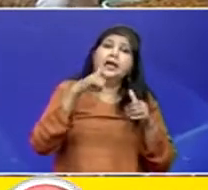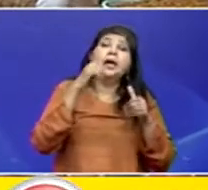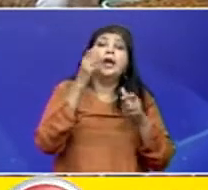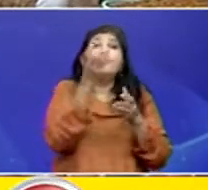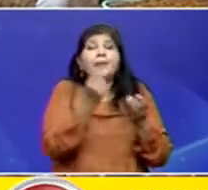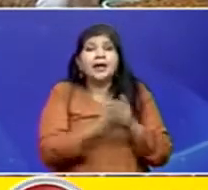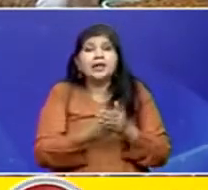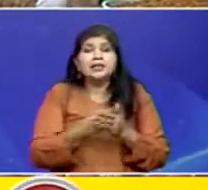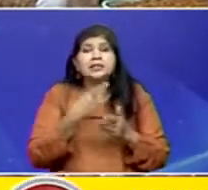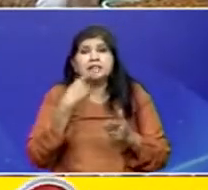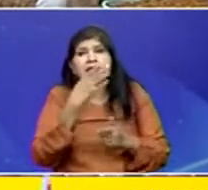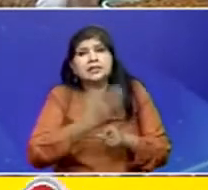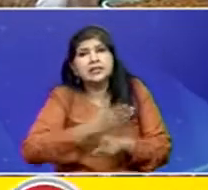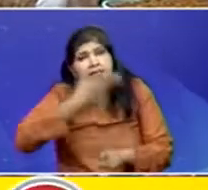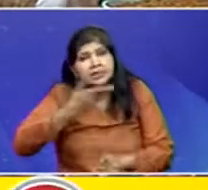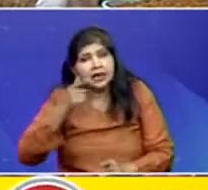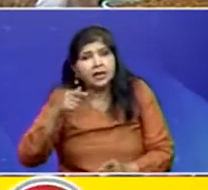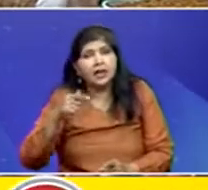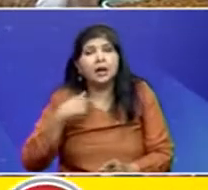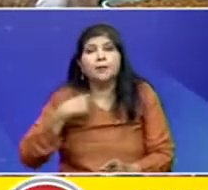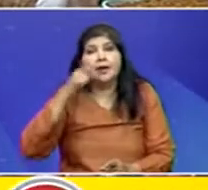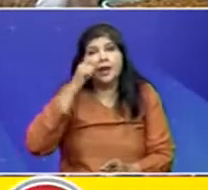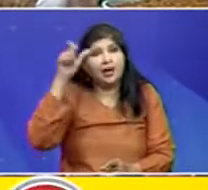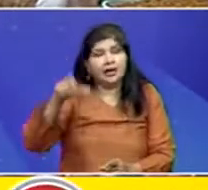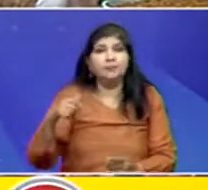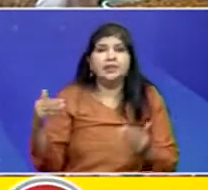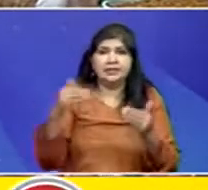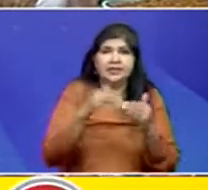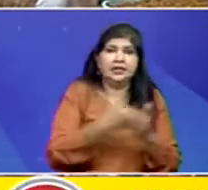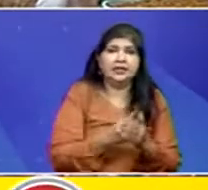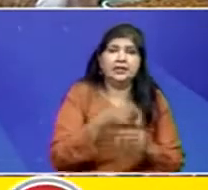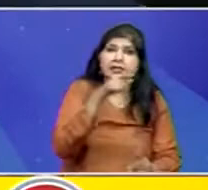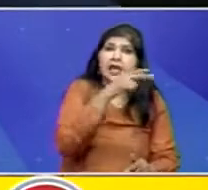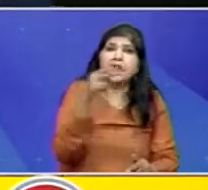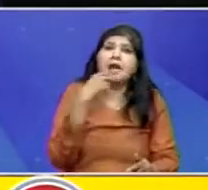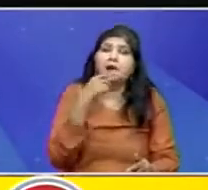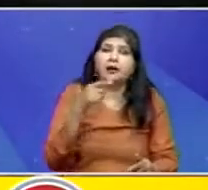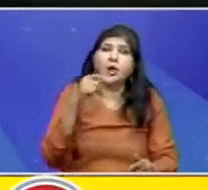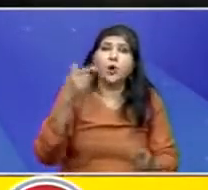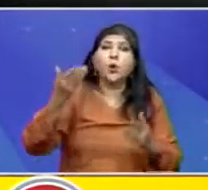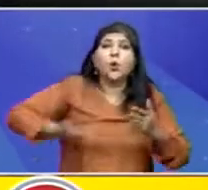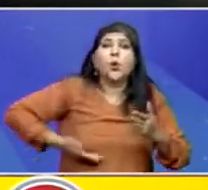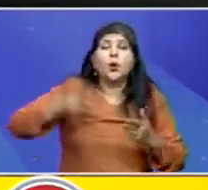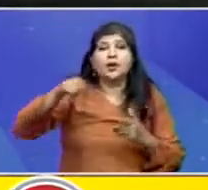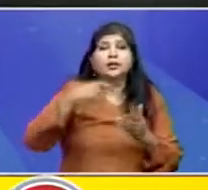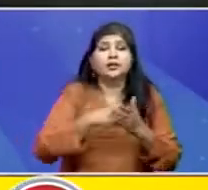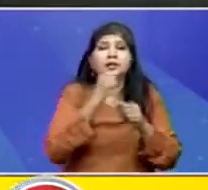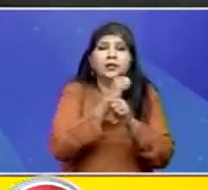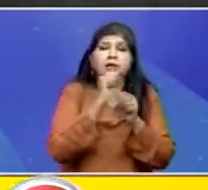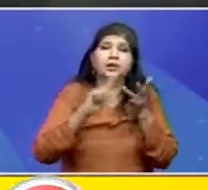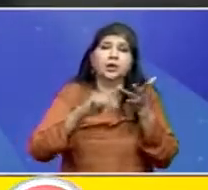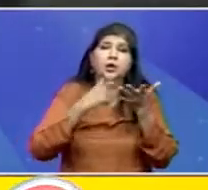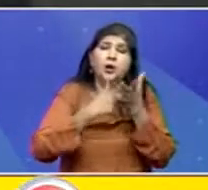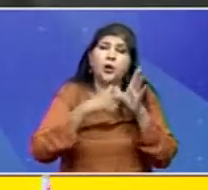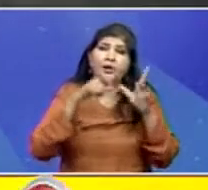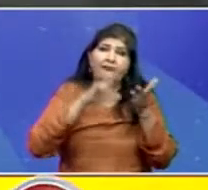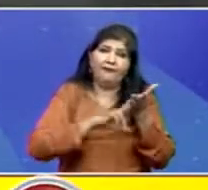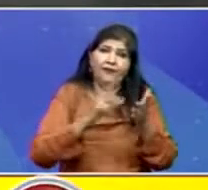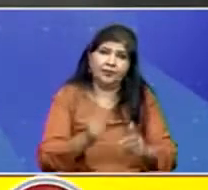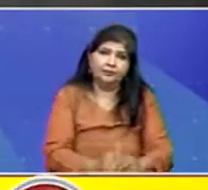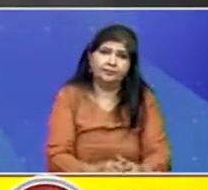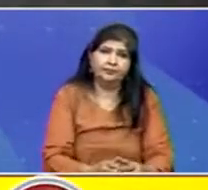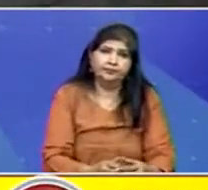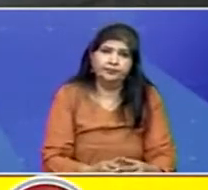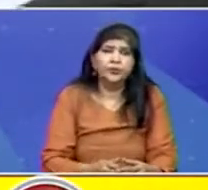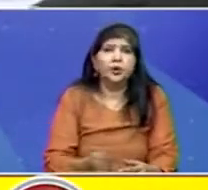ऐसे ही साथी हमारे साथ भी जूड़ रह हैं, ये साथी हैं कलकता के गवरव टेकरिवाल जी, और वो